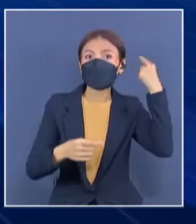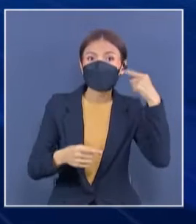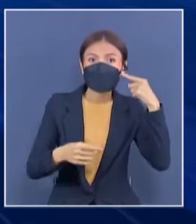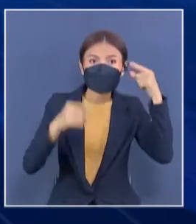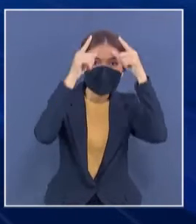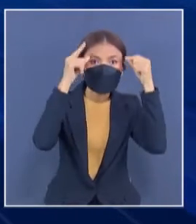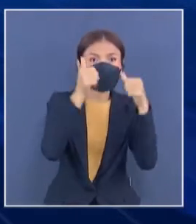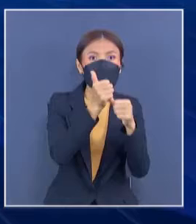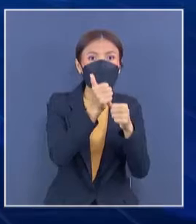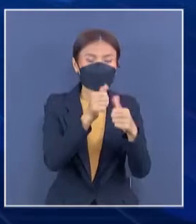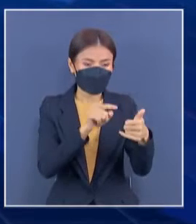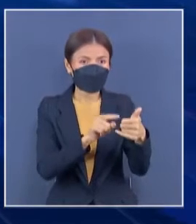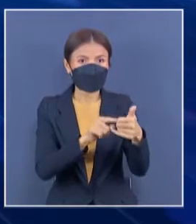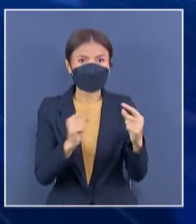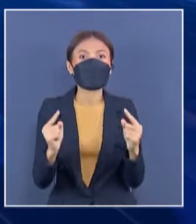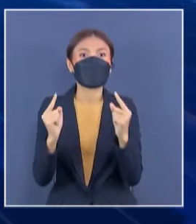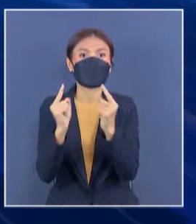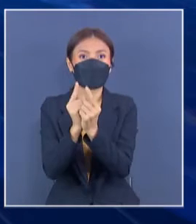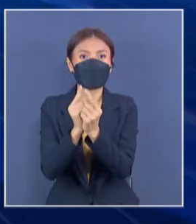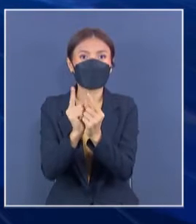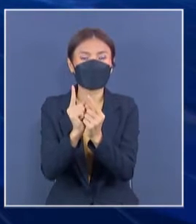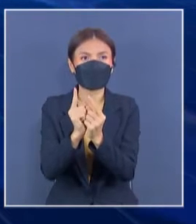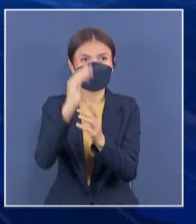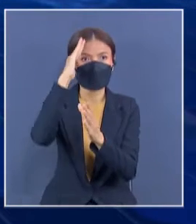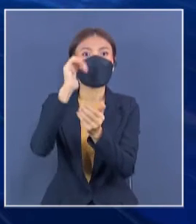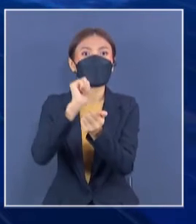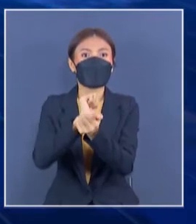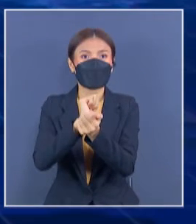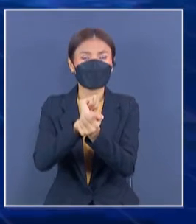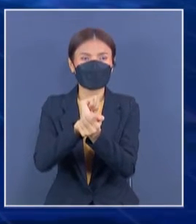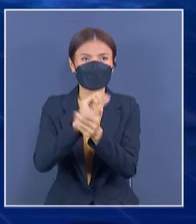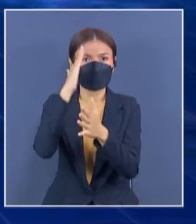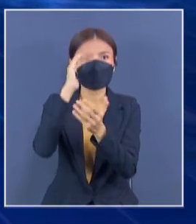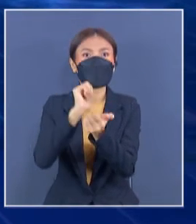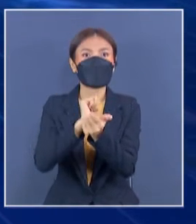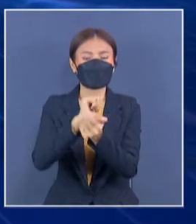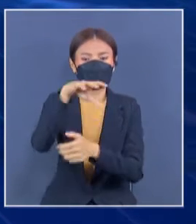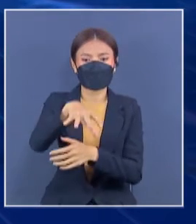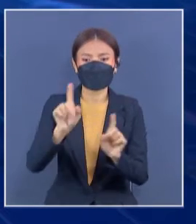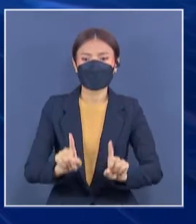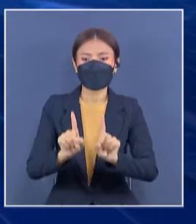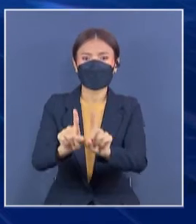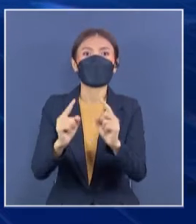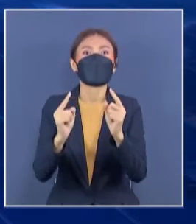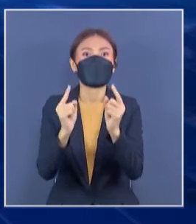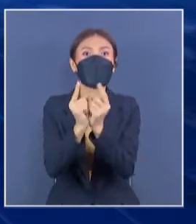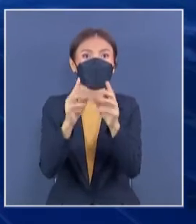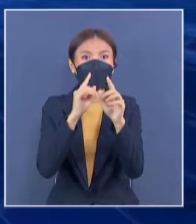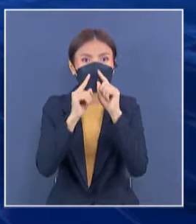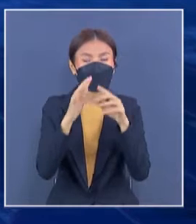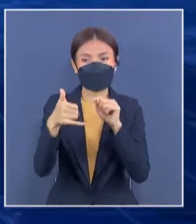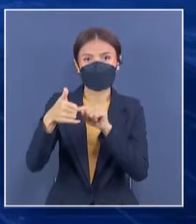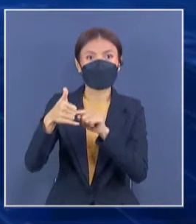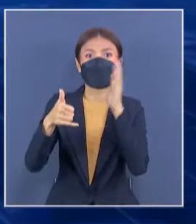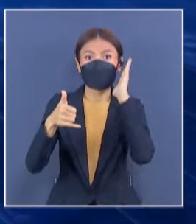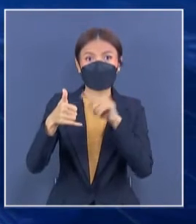ารถนาเนี่ยนะครับผู้เสียหายเดินทางเข้าไปพบกับรองผู้กำกับสน.หัวหมากโดยในขุนชานนท์เนี่ยถูกแจ้งทั้งหมด5ข้อห